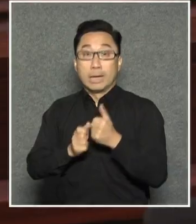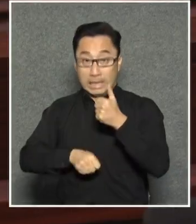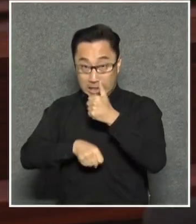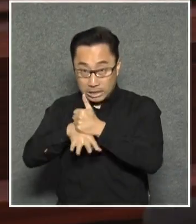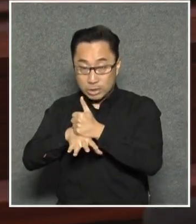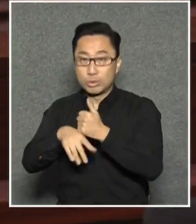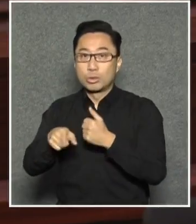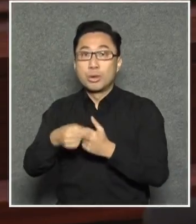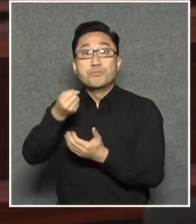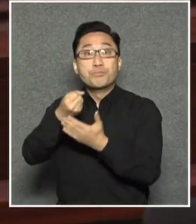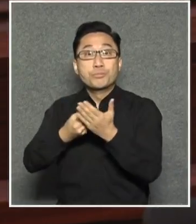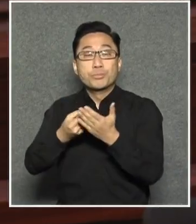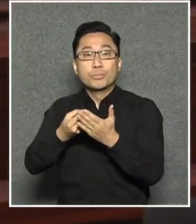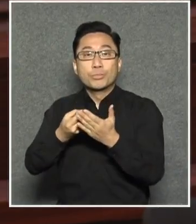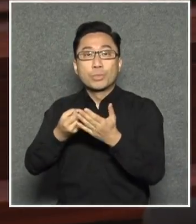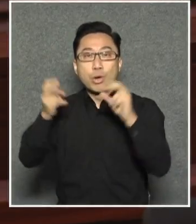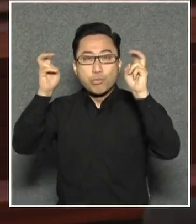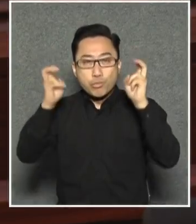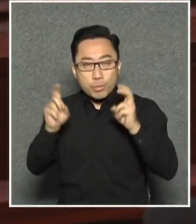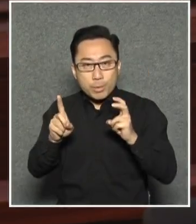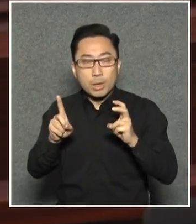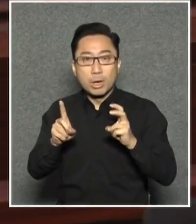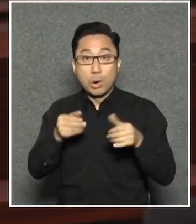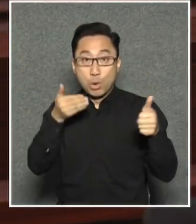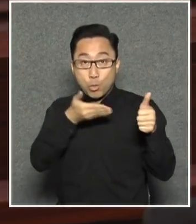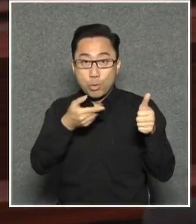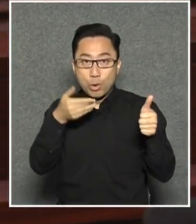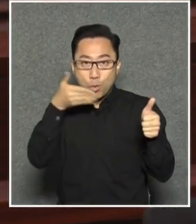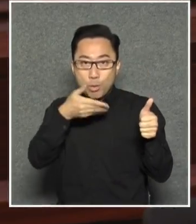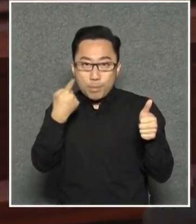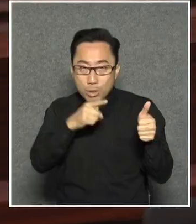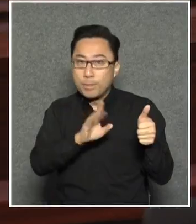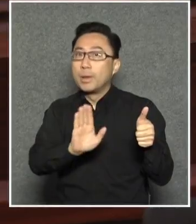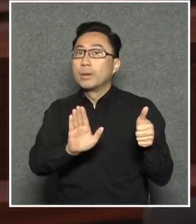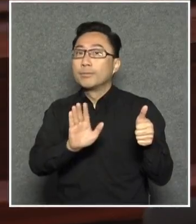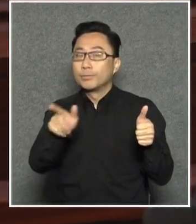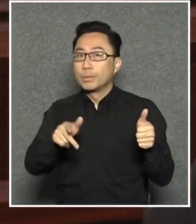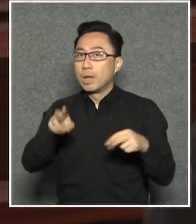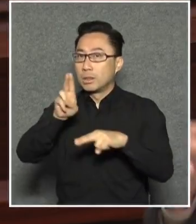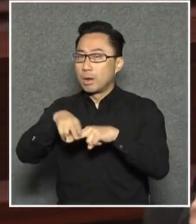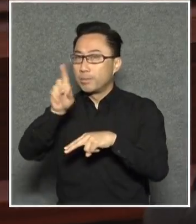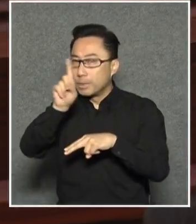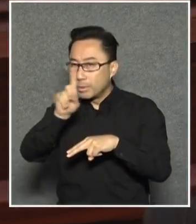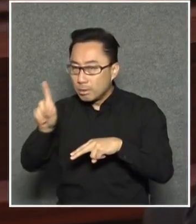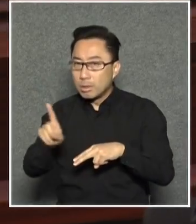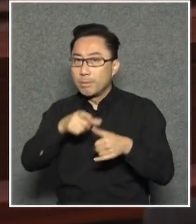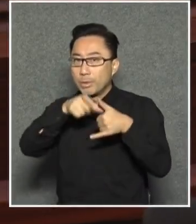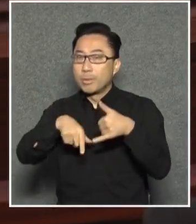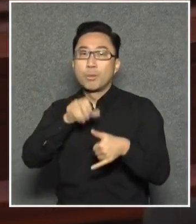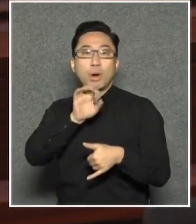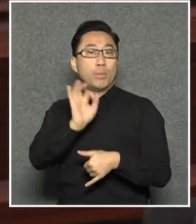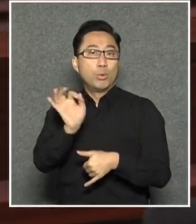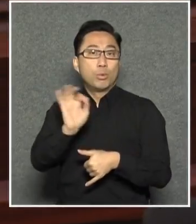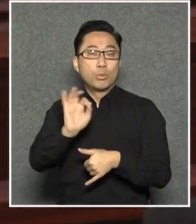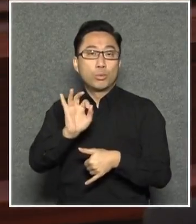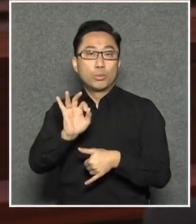向任何一個特定的人士，只是說行政長官中央的期望是什麼因素，這樣來表達的。第